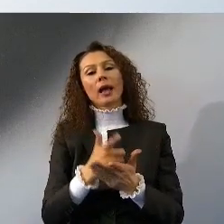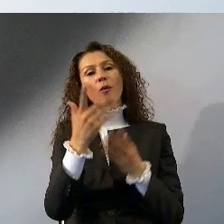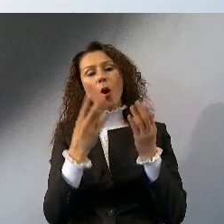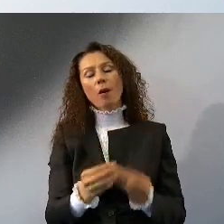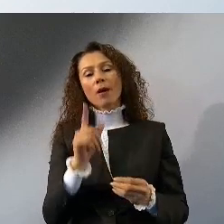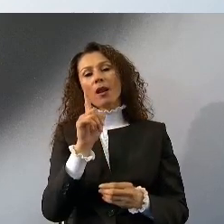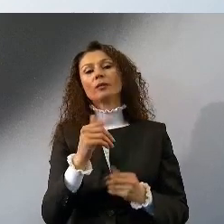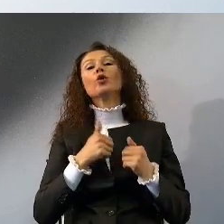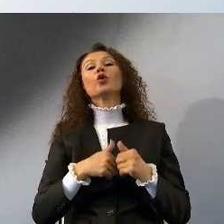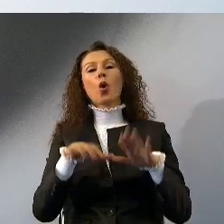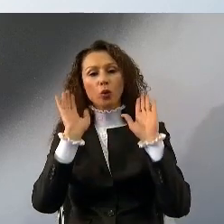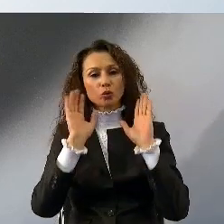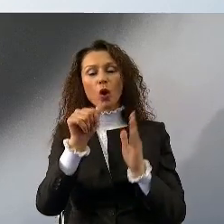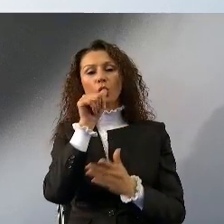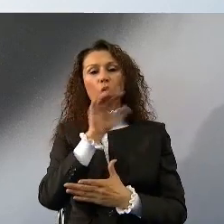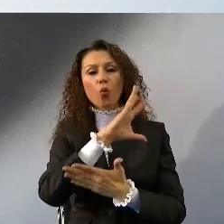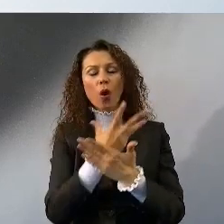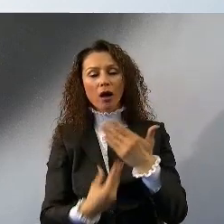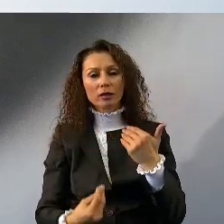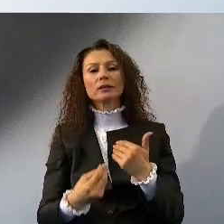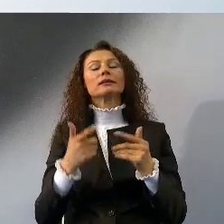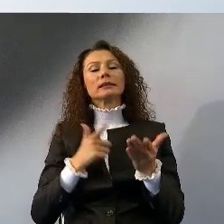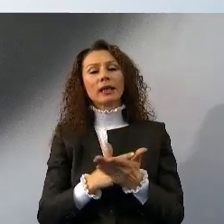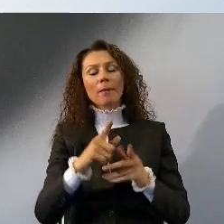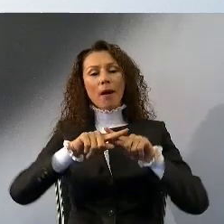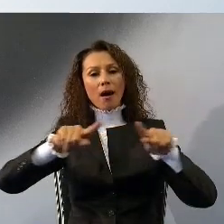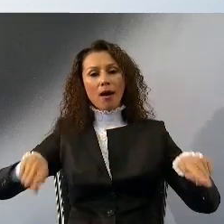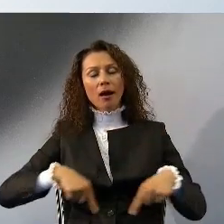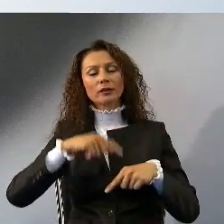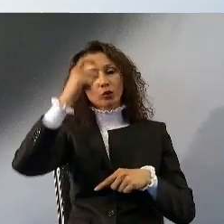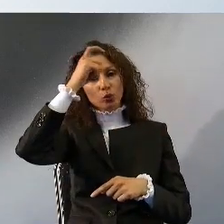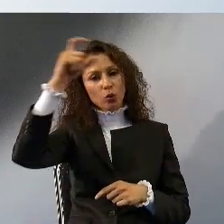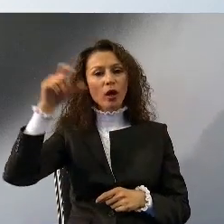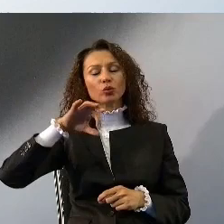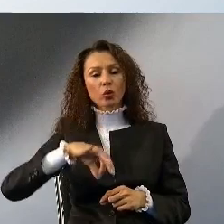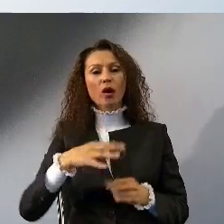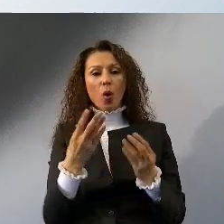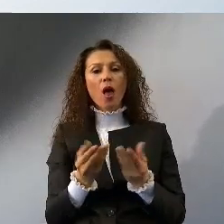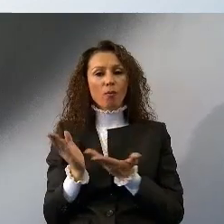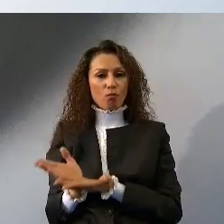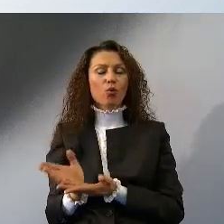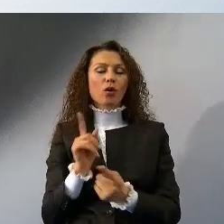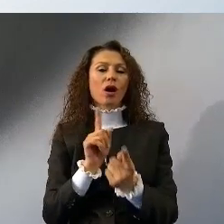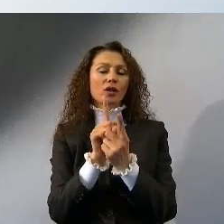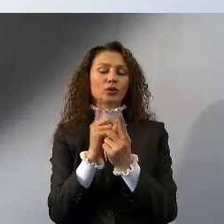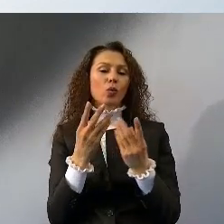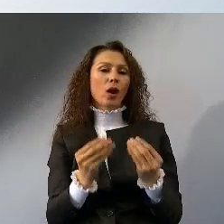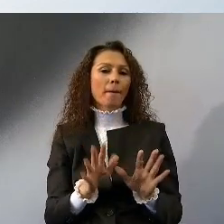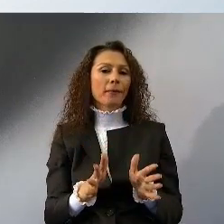durumunda. Yoksa kuraklık ve tarım arazilerinin kaybedilmesiyle Türkiye'de şu an olan bu karşı karşıya